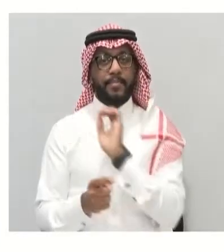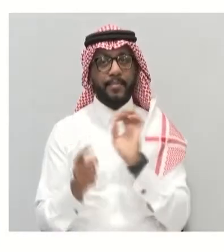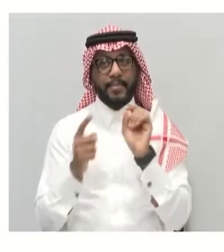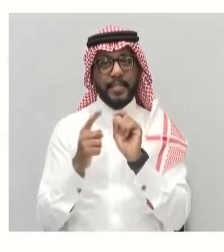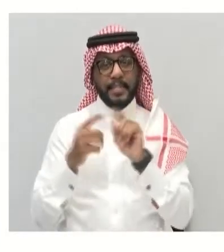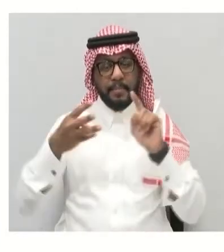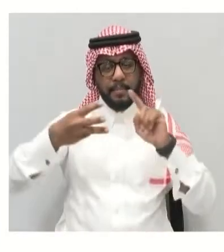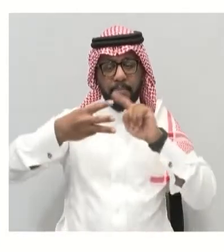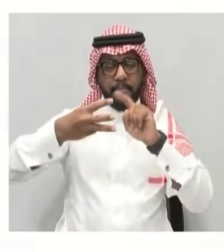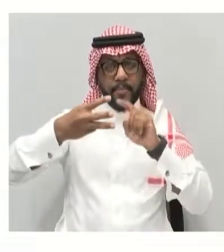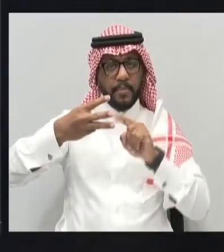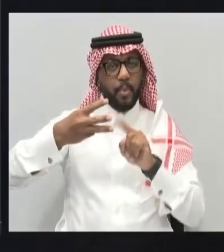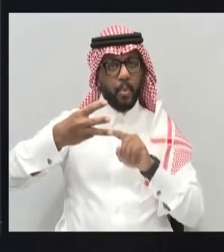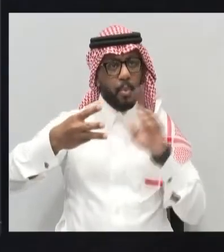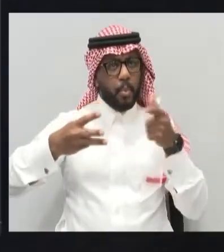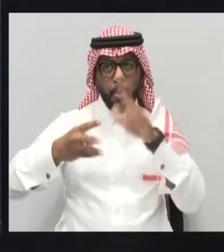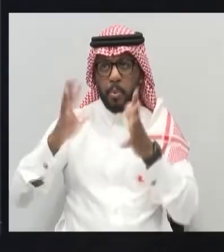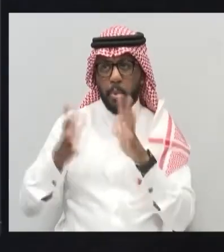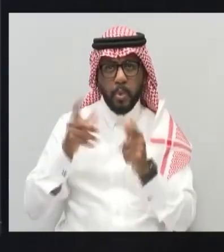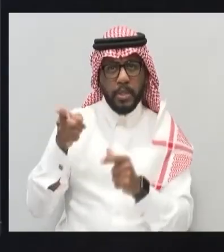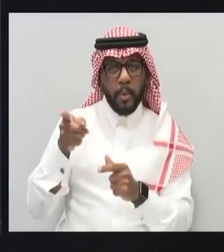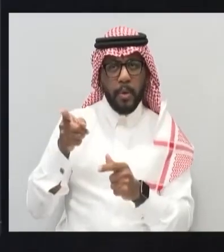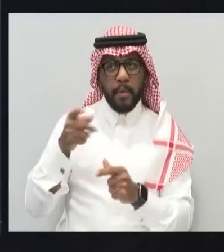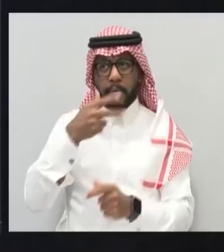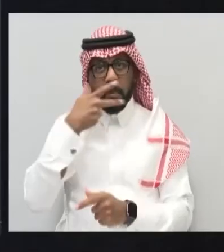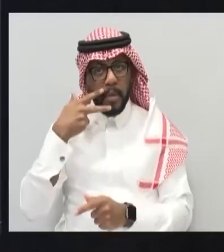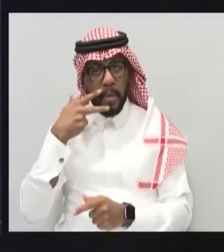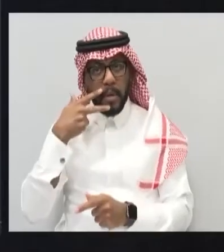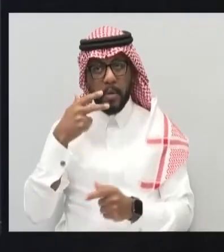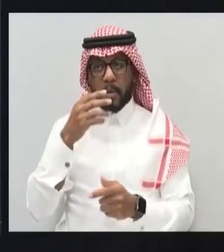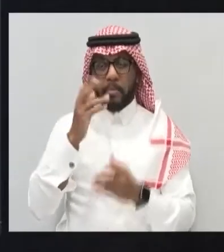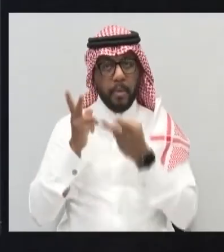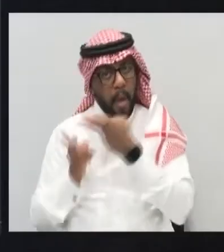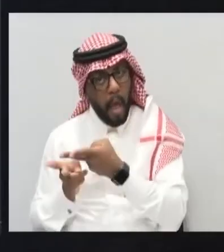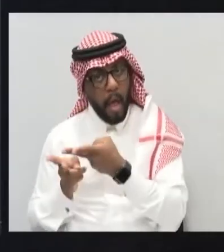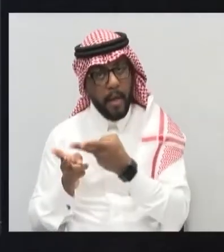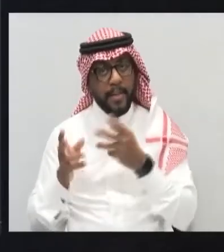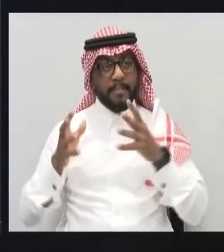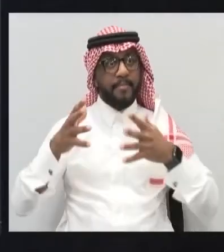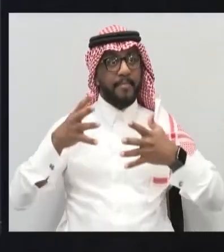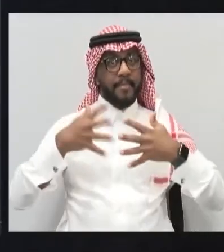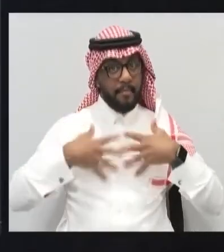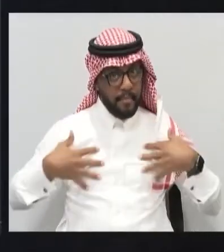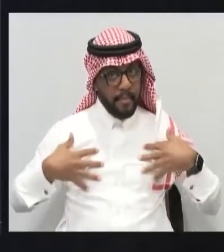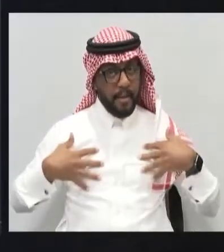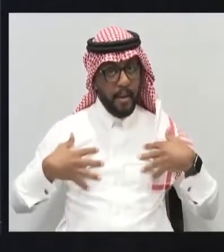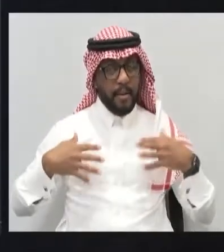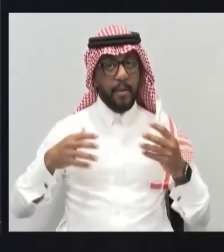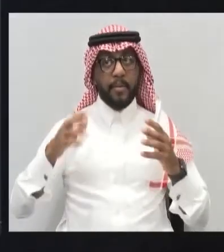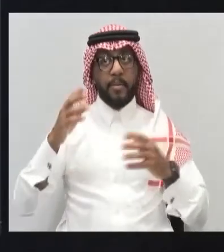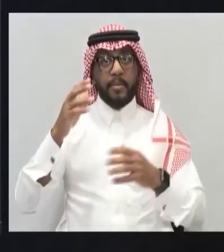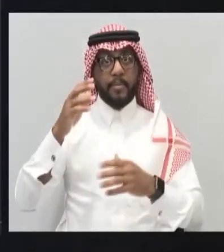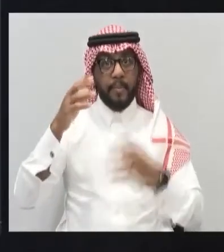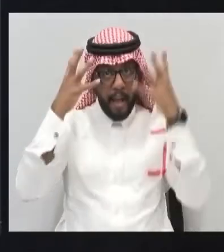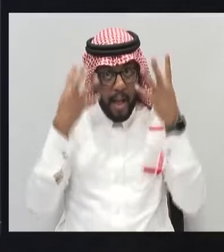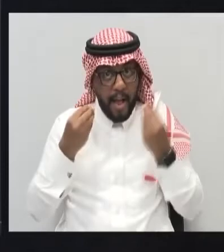توضح هيئه صاحب الحال عند عن حدوث الفعل او عند ادائه لهذا الفعل الذي قام به ما